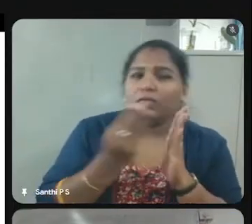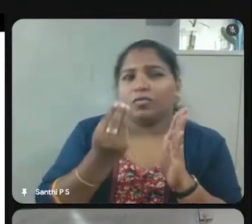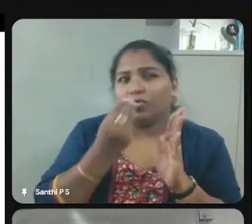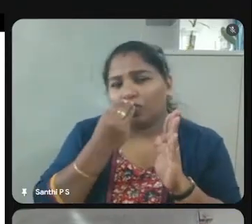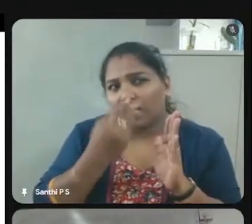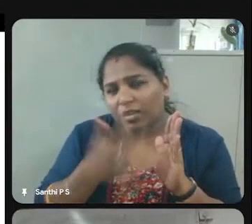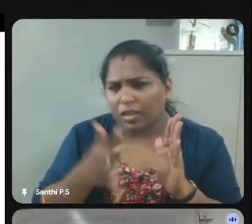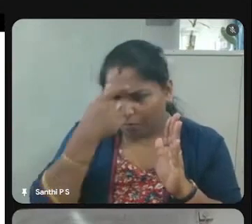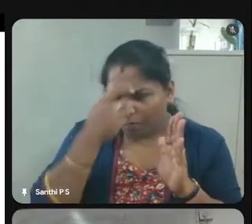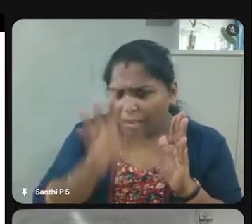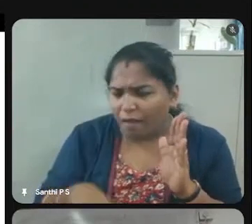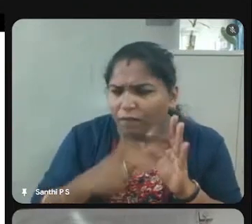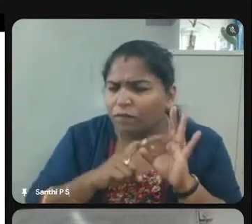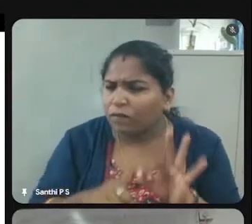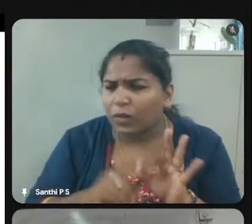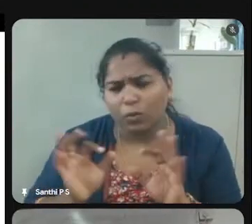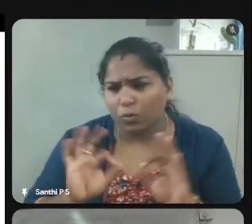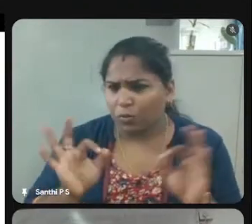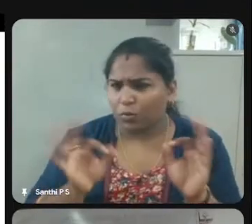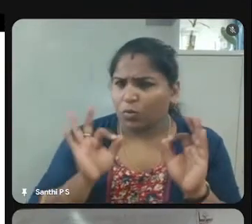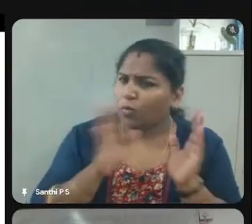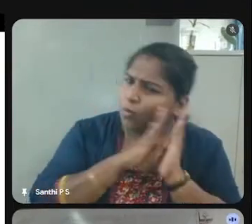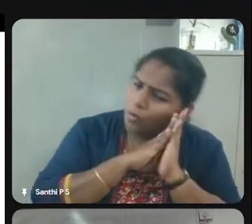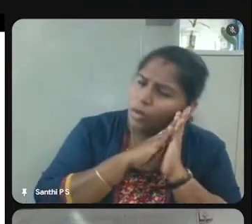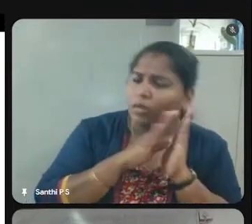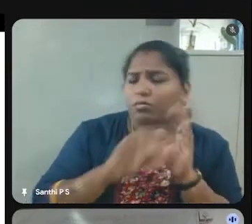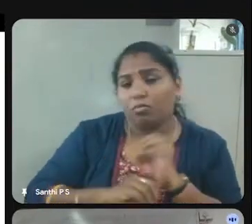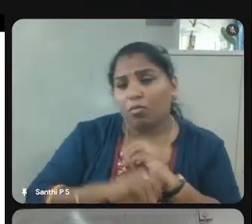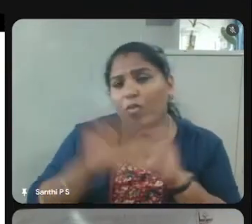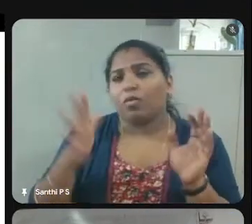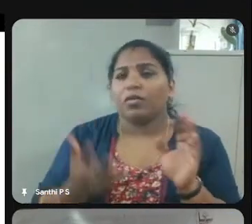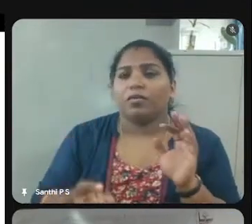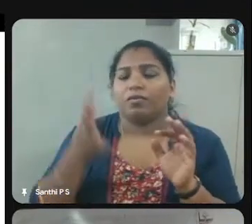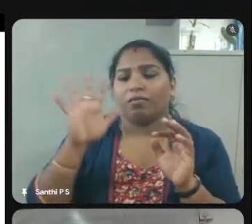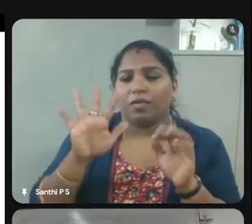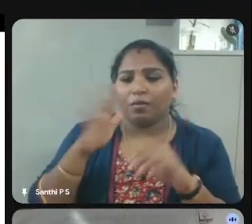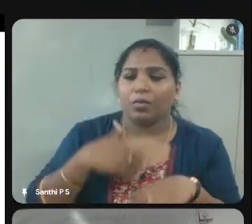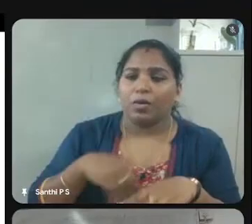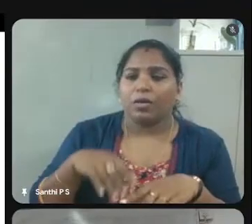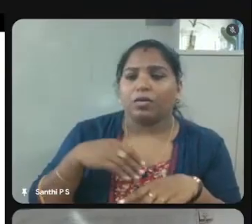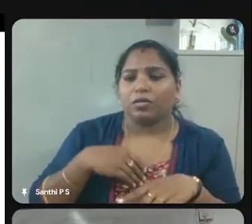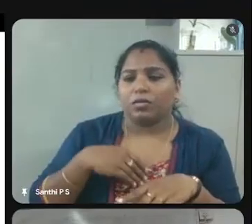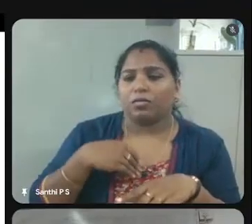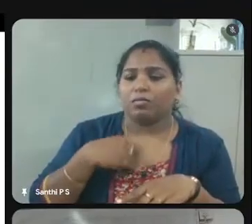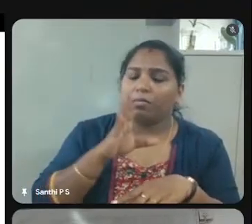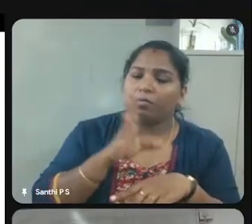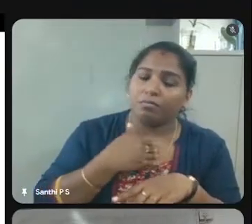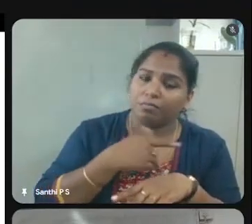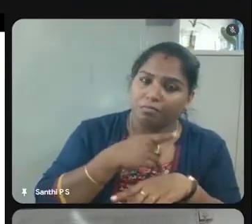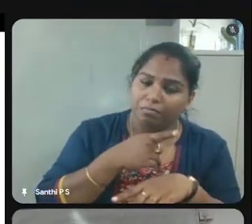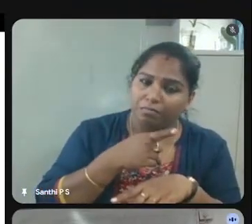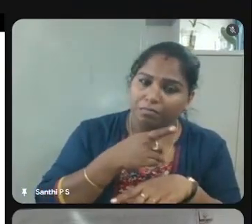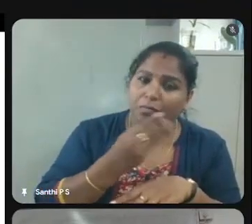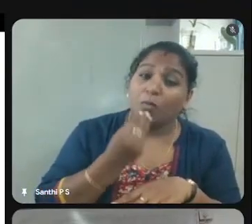അങ്ങനത്തെ പ്രശ്നങ്ങളും ഉണ്ടോ? അങ്ങനെയൊന്നുമില്ല. ഉറക്കം രാവിലെ 5 മണിക്ക് എണീക്കും, പ്രാർത്ഥിക്കാനായിട്ട് പള്ളിയിൽ പോകും, അങ്ങനത്തെ കാര്യങ്ങളൊക്കെ ചെയ്യും. പക്ഷെ